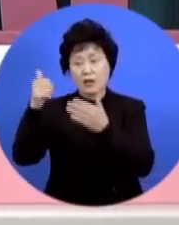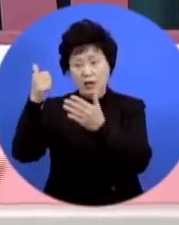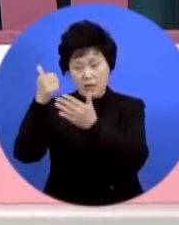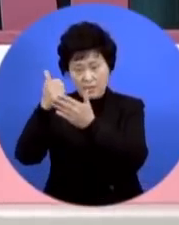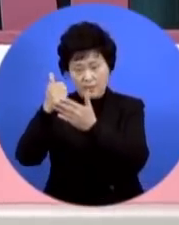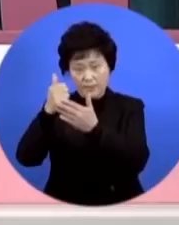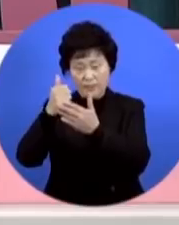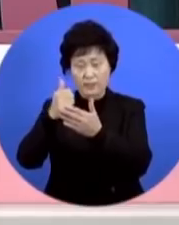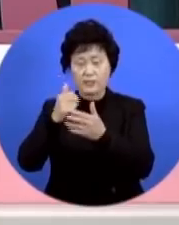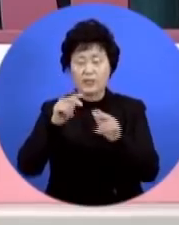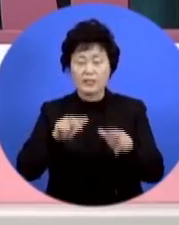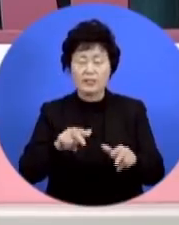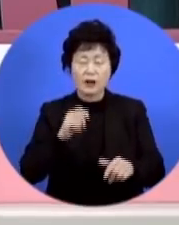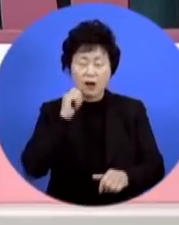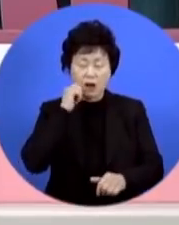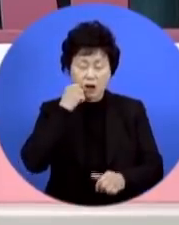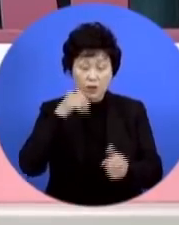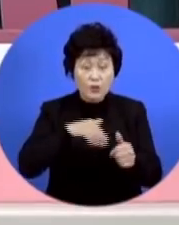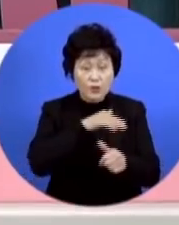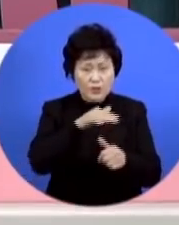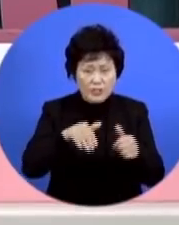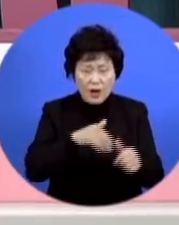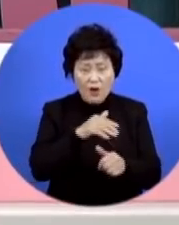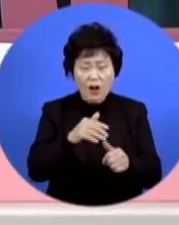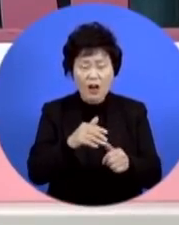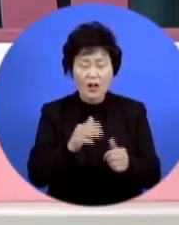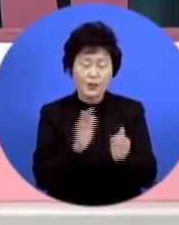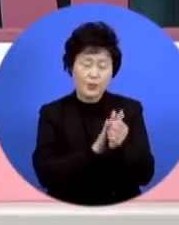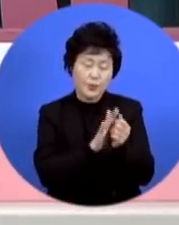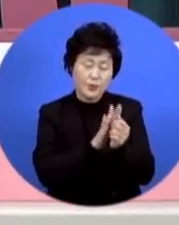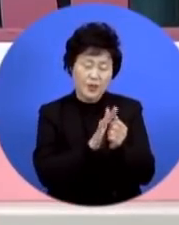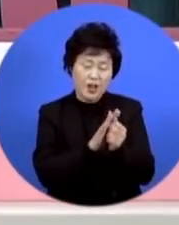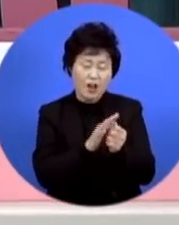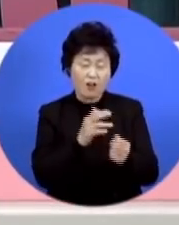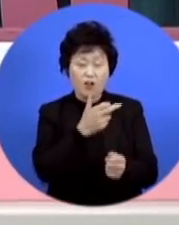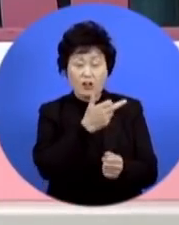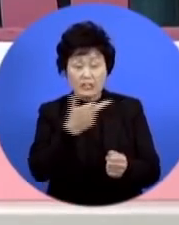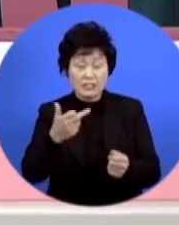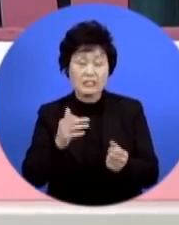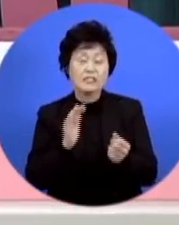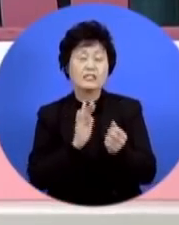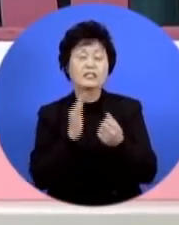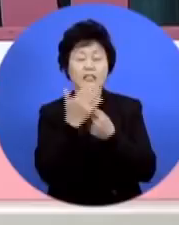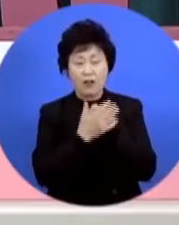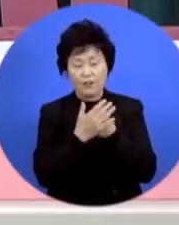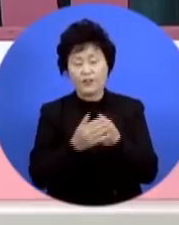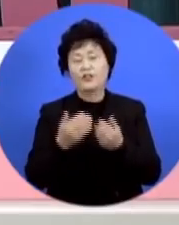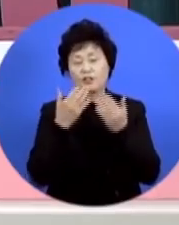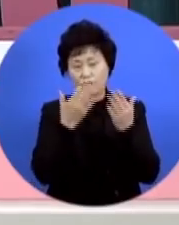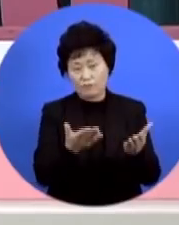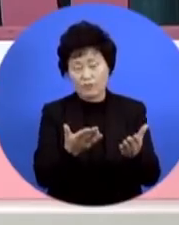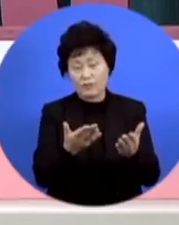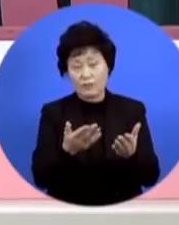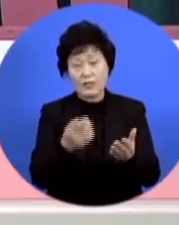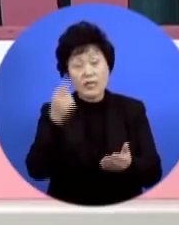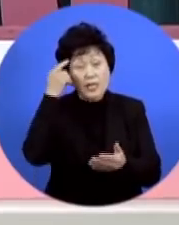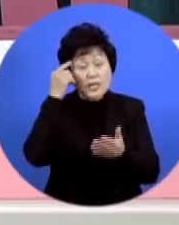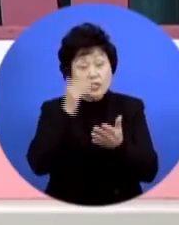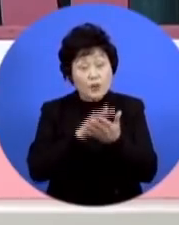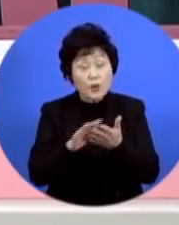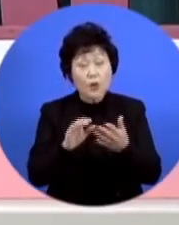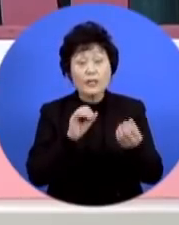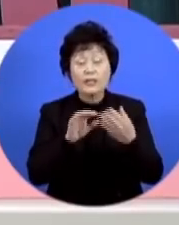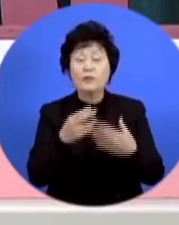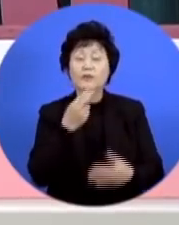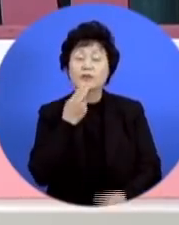속에 은혜를 주실 것이다. 아멘. 쉬운 해답은 없지만 그래서 시편에 보면은 내가 사망의